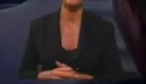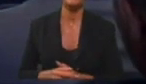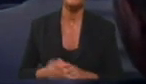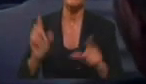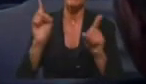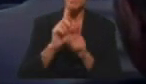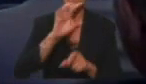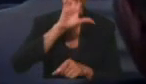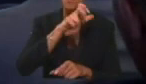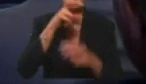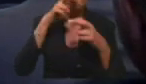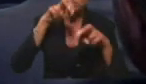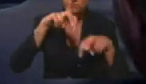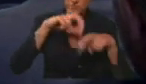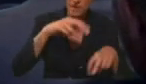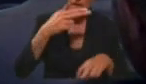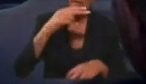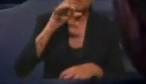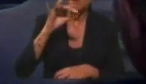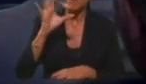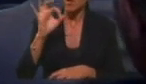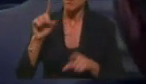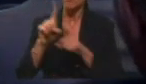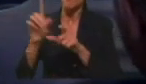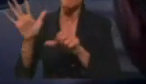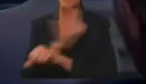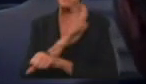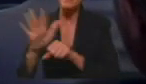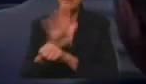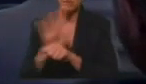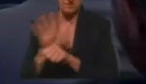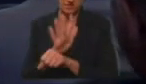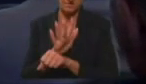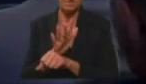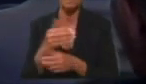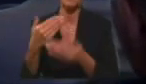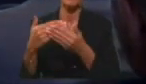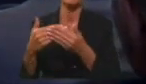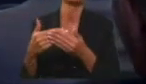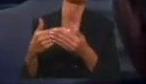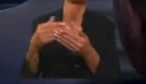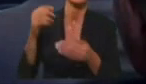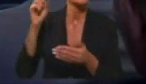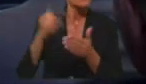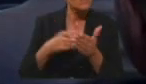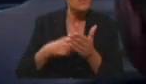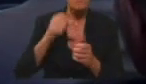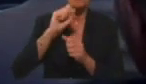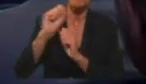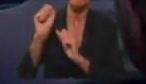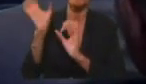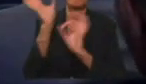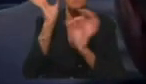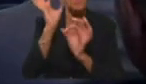Oczywiście jednostki badawcze, NGOsy, no ale też biznes, tak, no często się pojawiają koncepcje, zróbmy